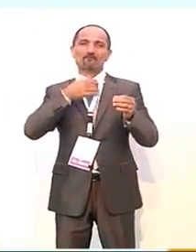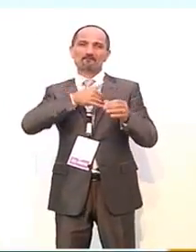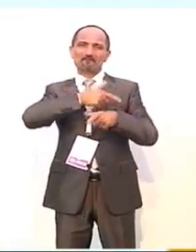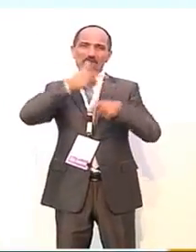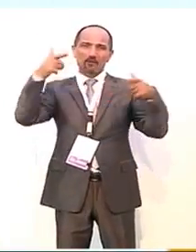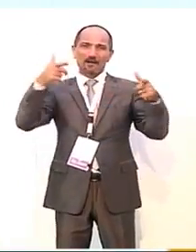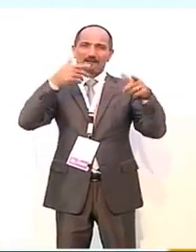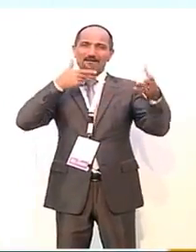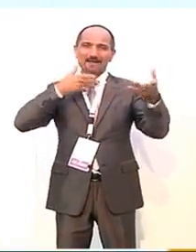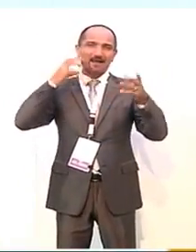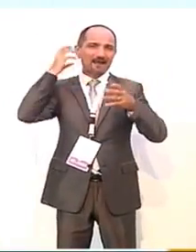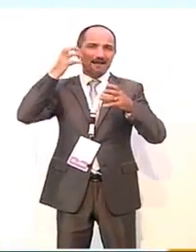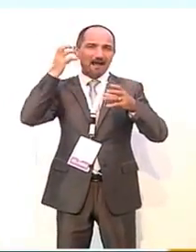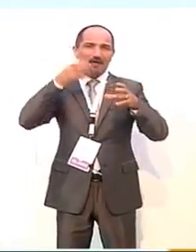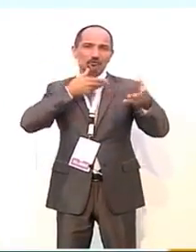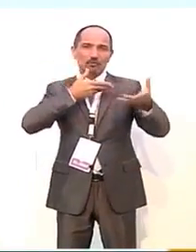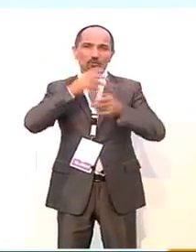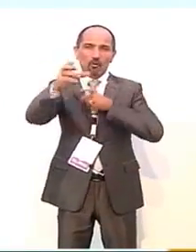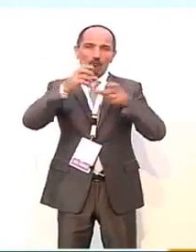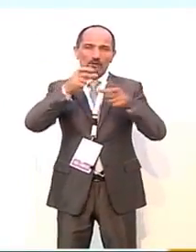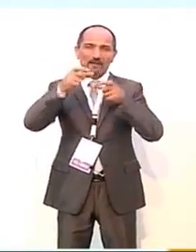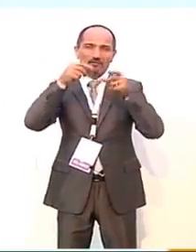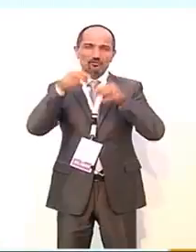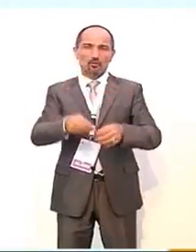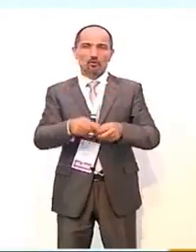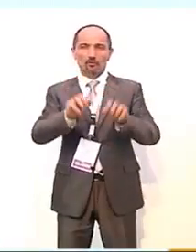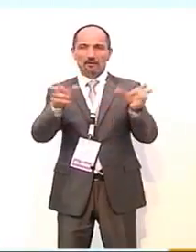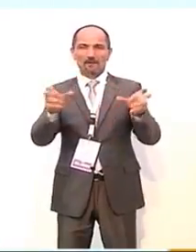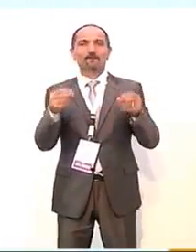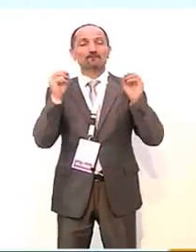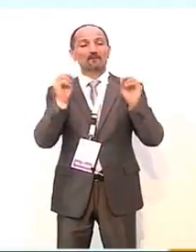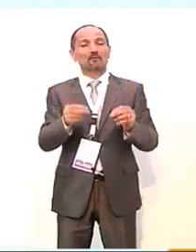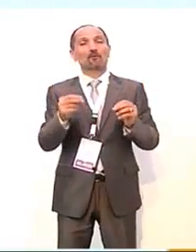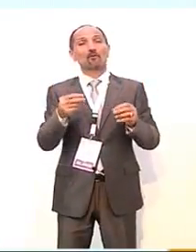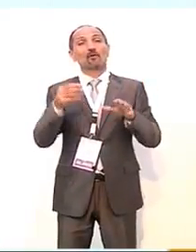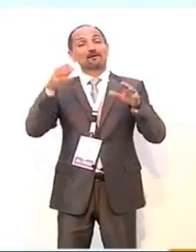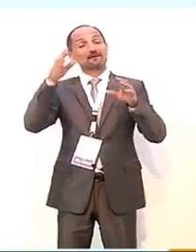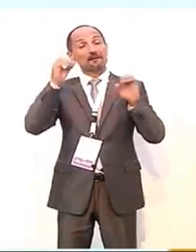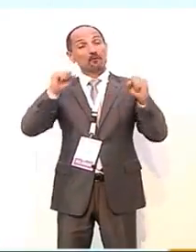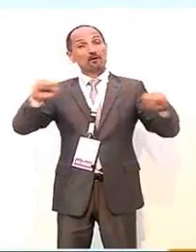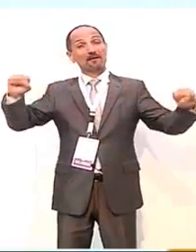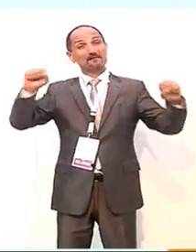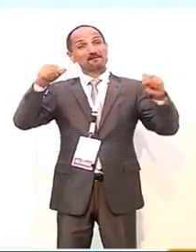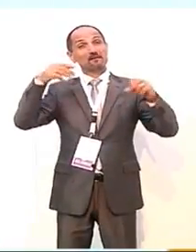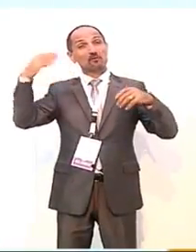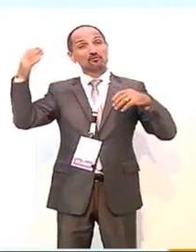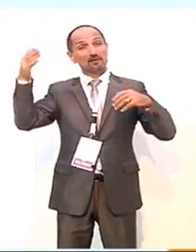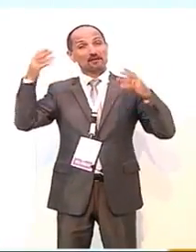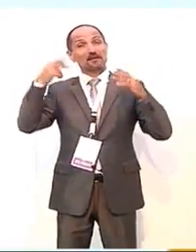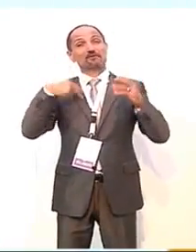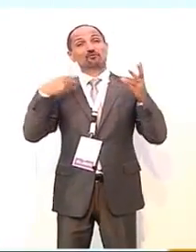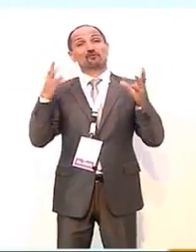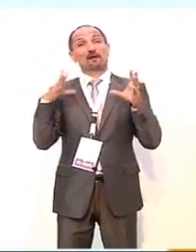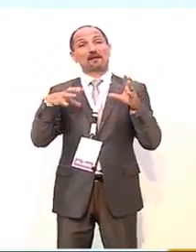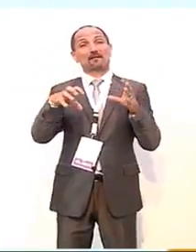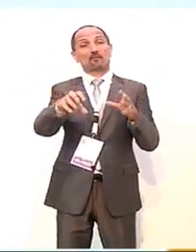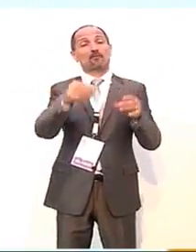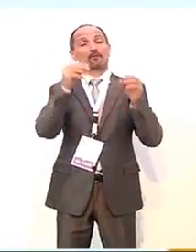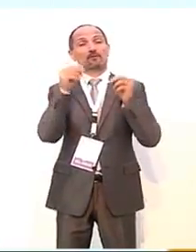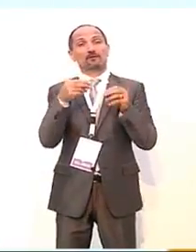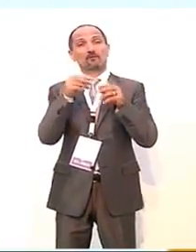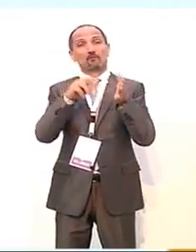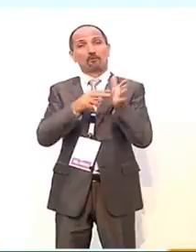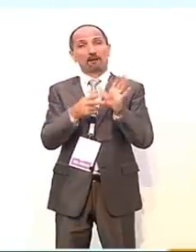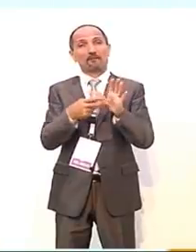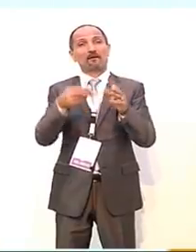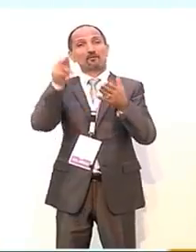di massa, la radio. Oggi tutte le democrazie occidentali sono alle prese con il problema di un voto, di